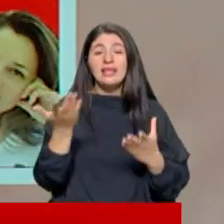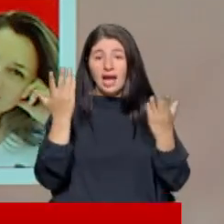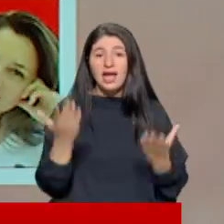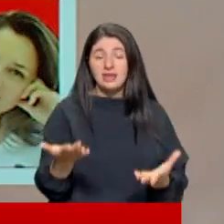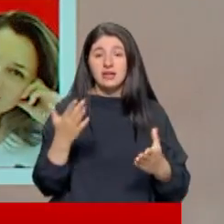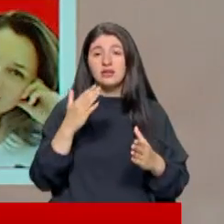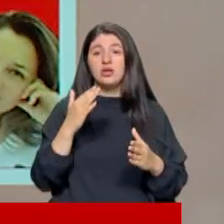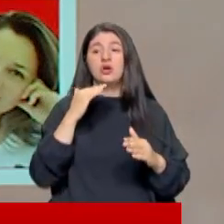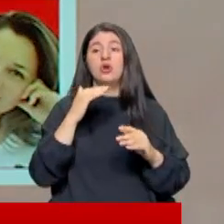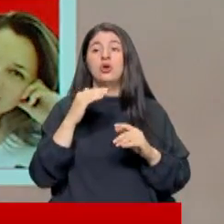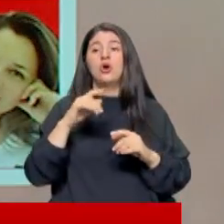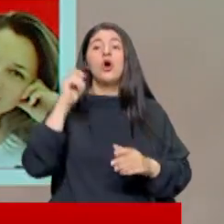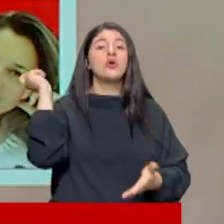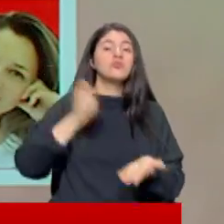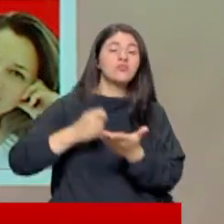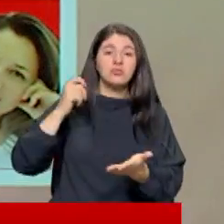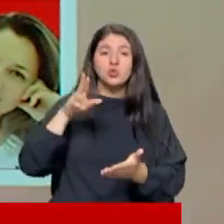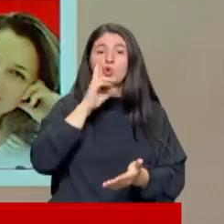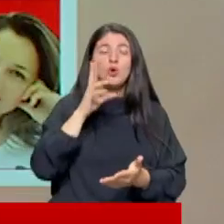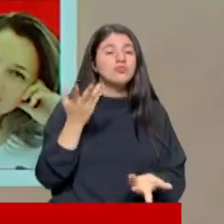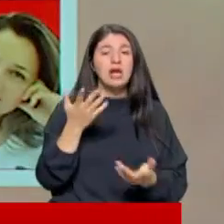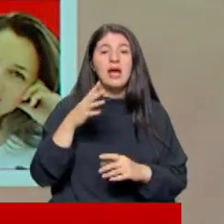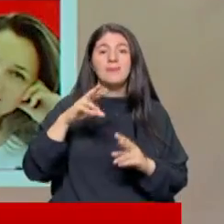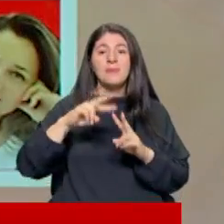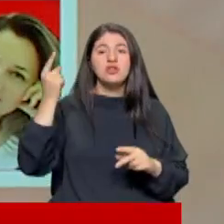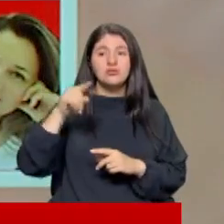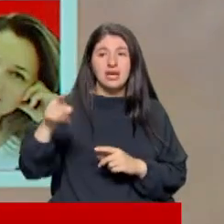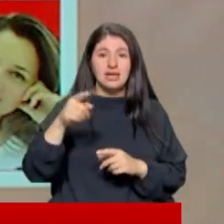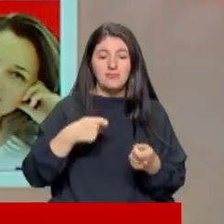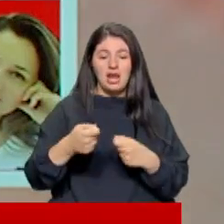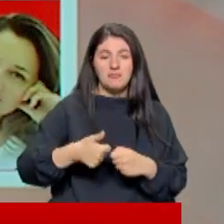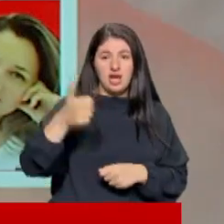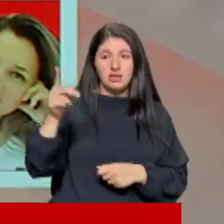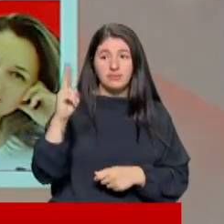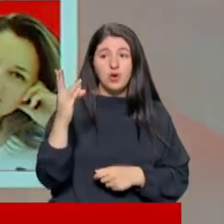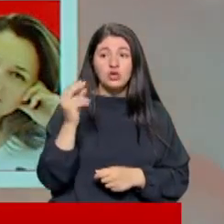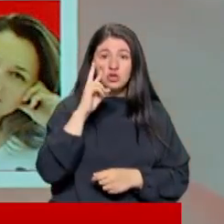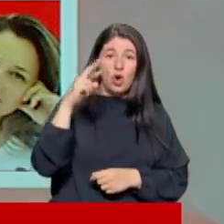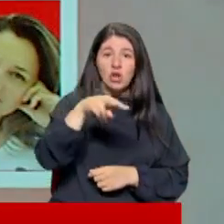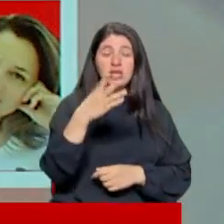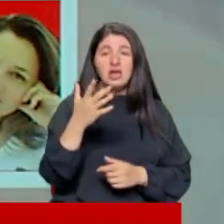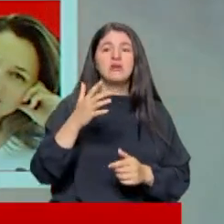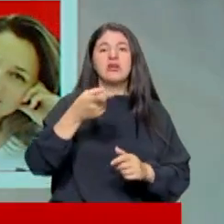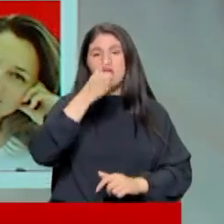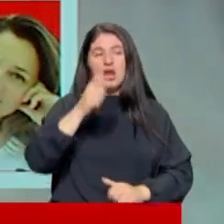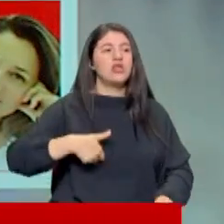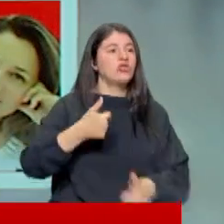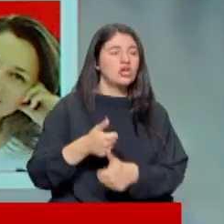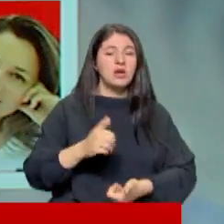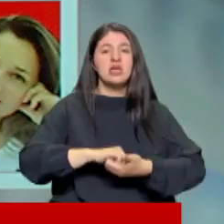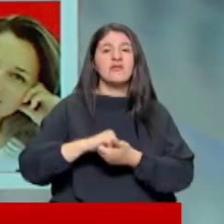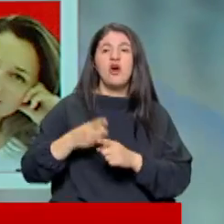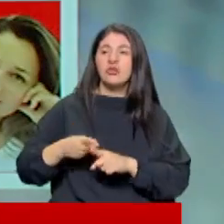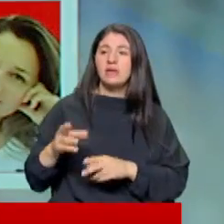kadar Tokmak Hazine ve Maliye Bakanı Mehmet Şimşek'in elinde görünse de sarayı, danışmanı, ittifak ortağı